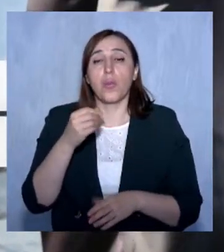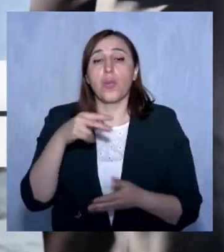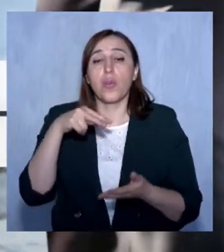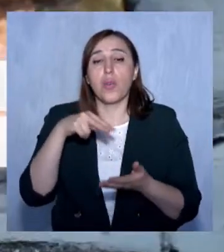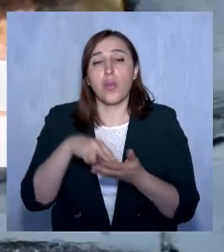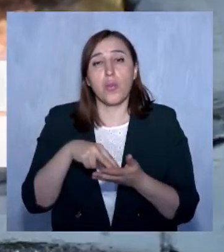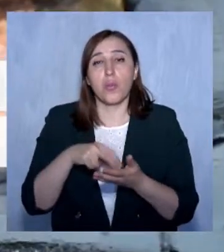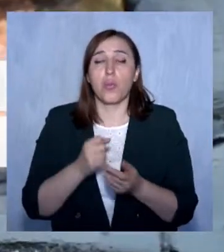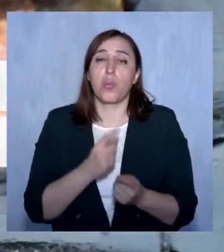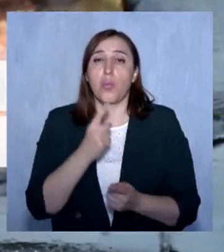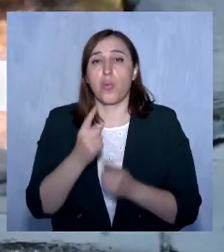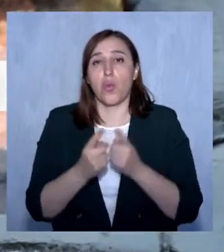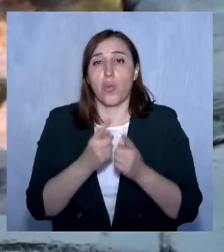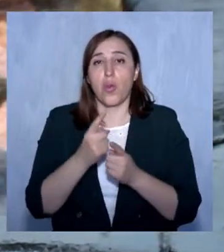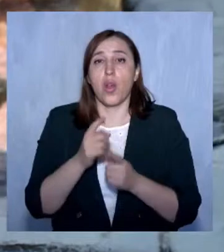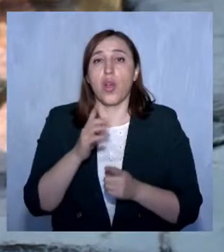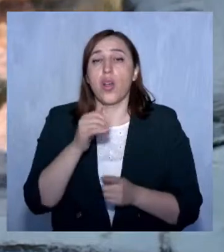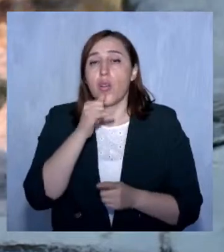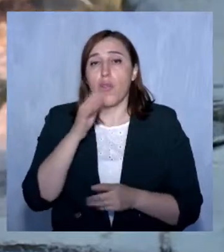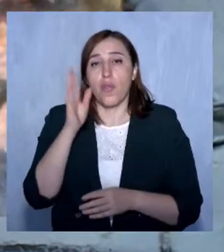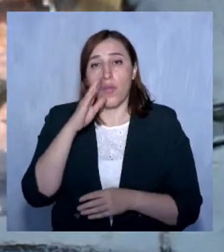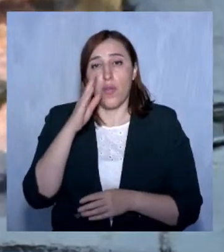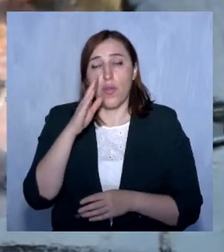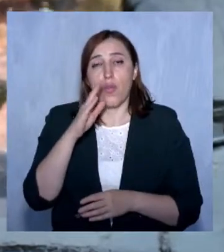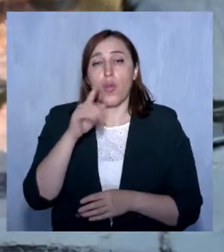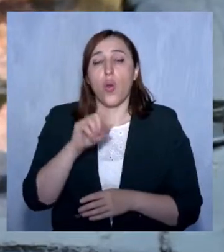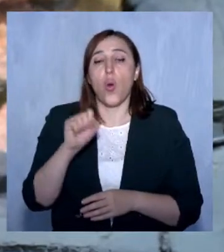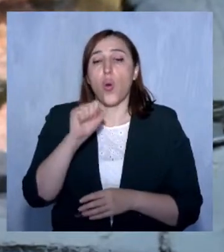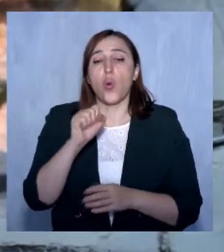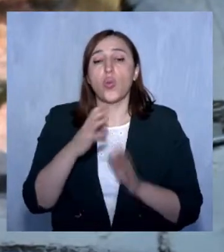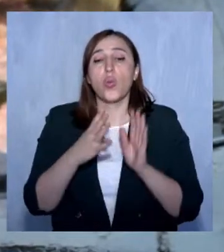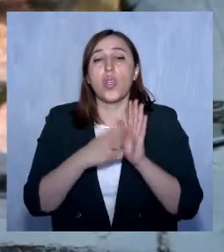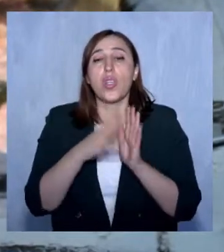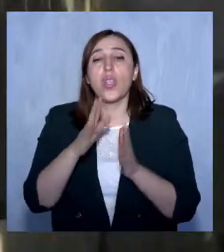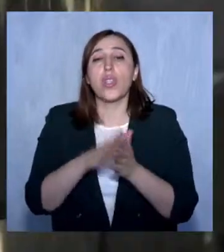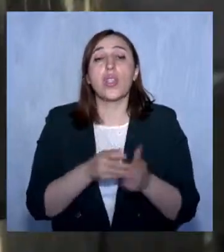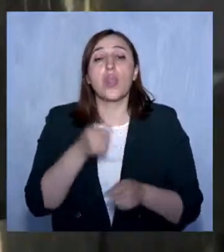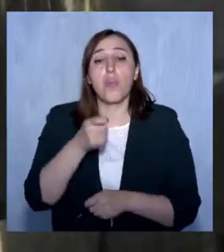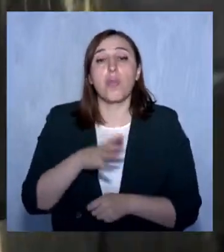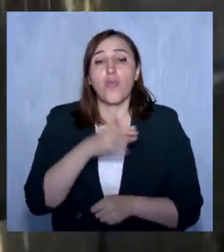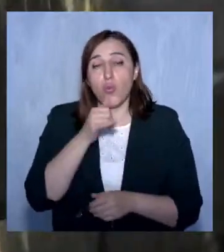վերանայման վերաբերյալ Վեոլյաջուրի այս տարվա ու կոսոսինի ներկացրած